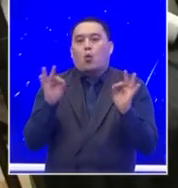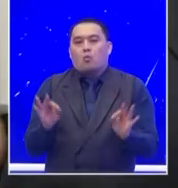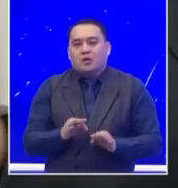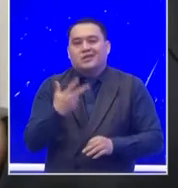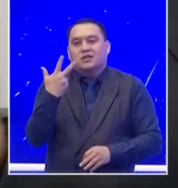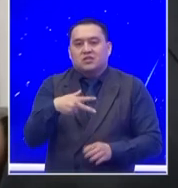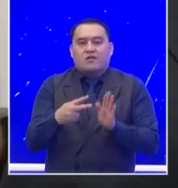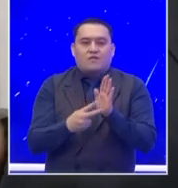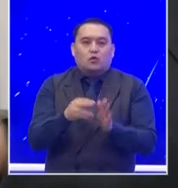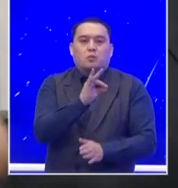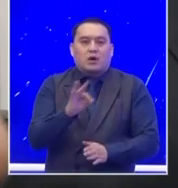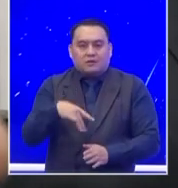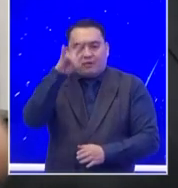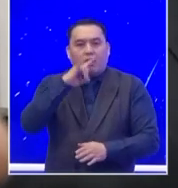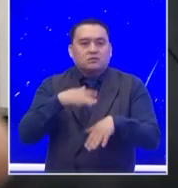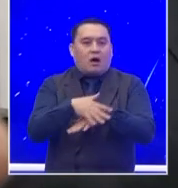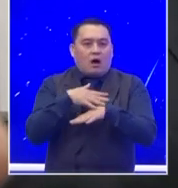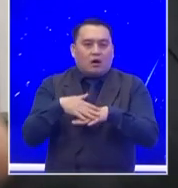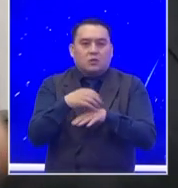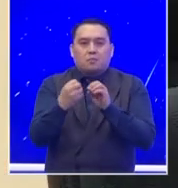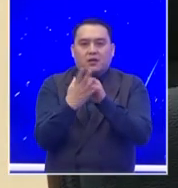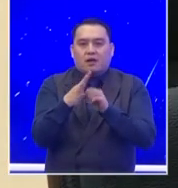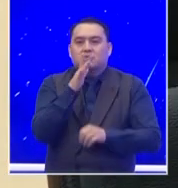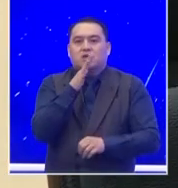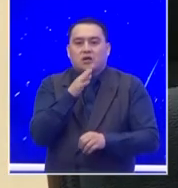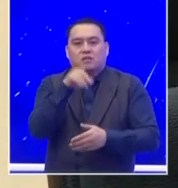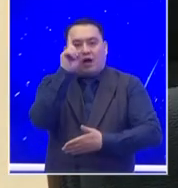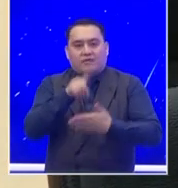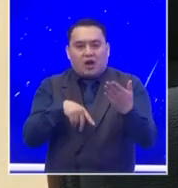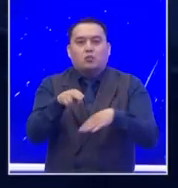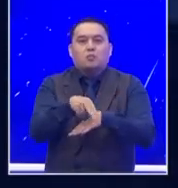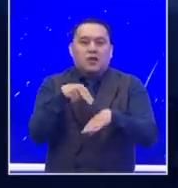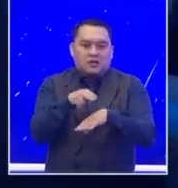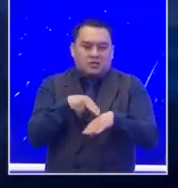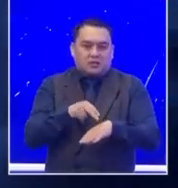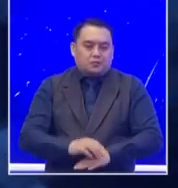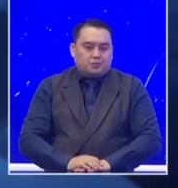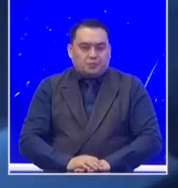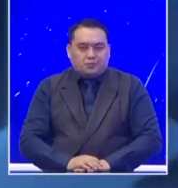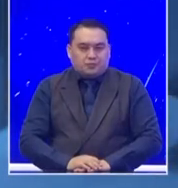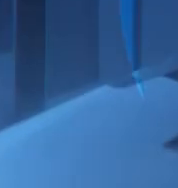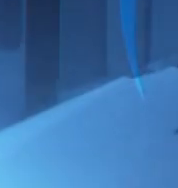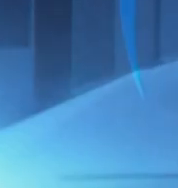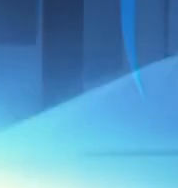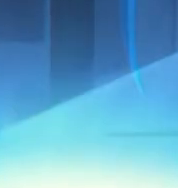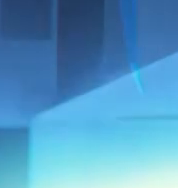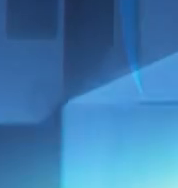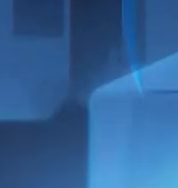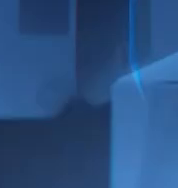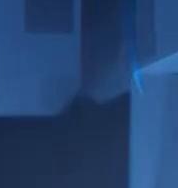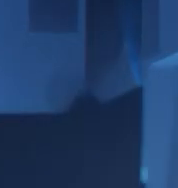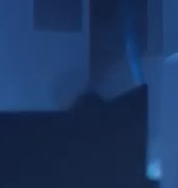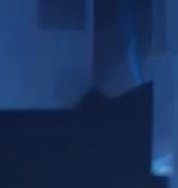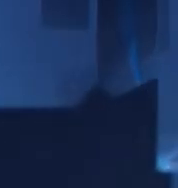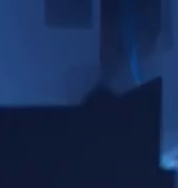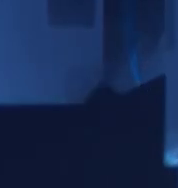лишь 38% казахстанцев старше 15 лет доверяют полиции. Азат Жумаханов, Ренат Утеев, телекомпания